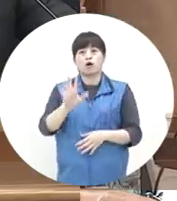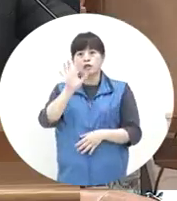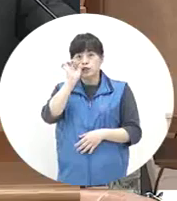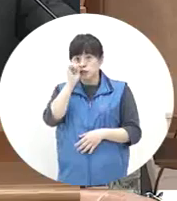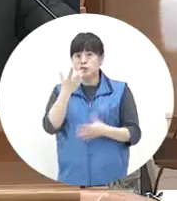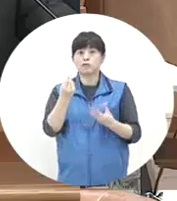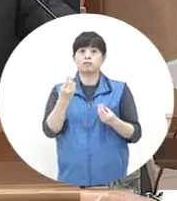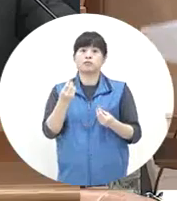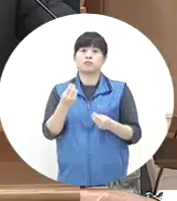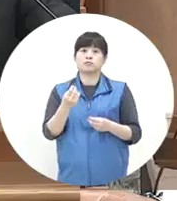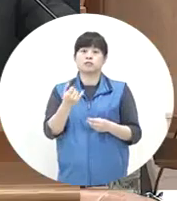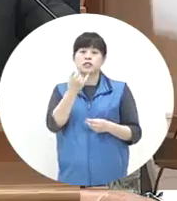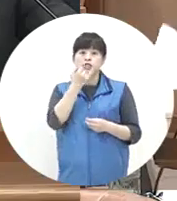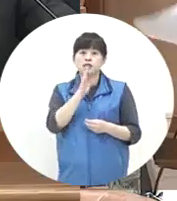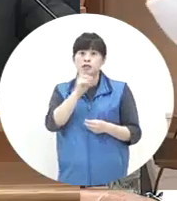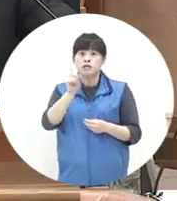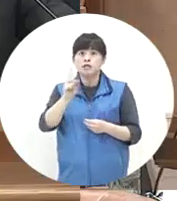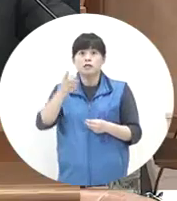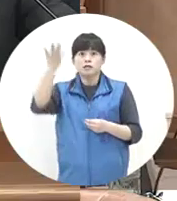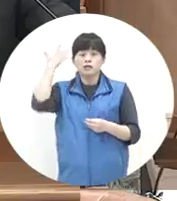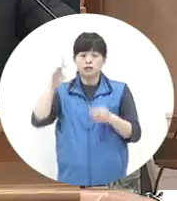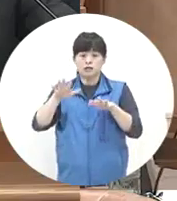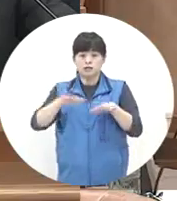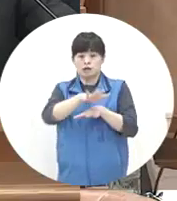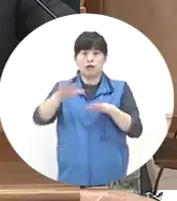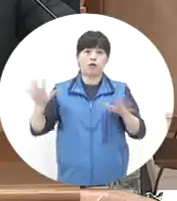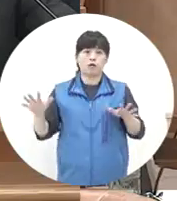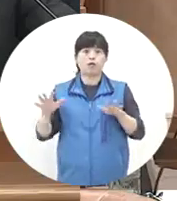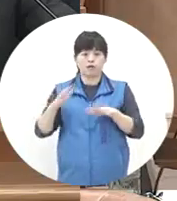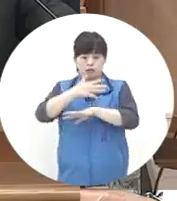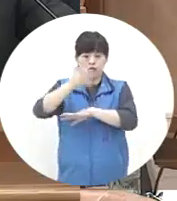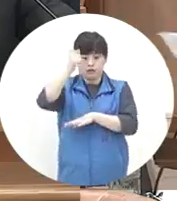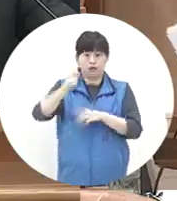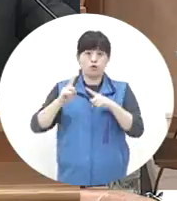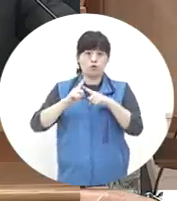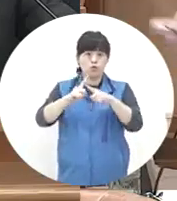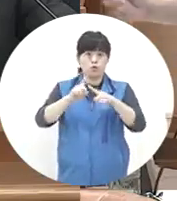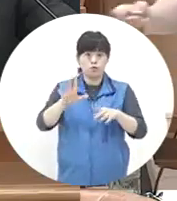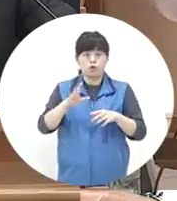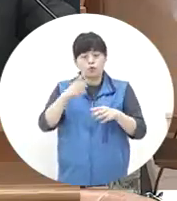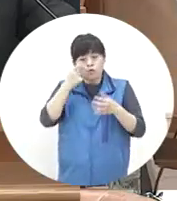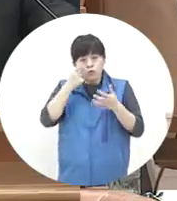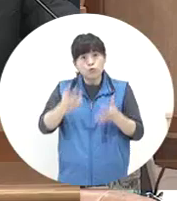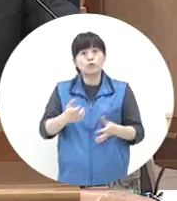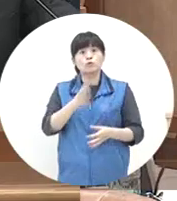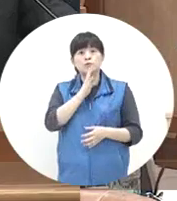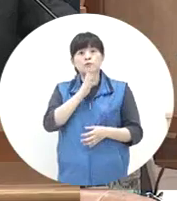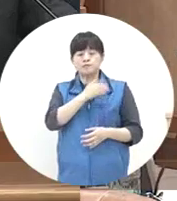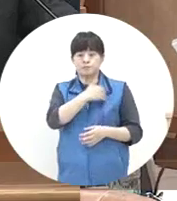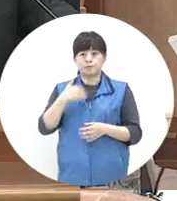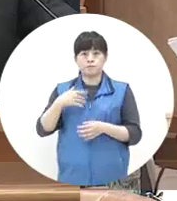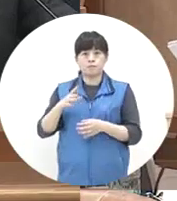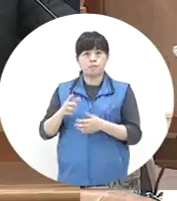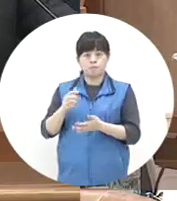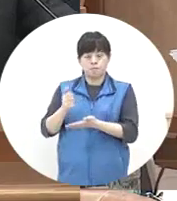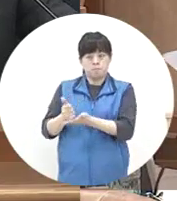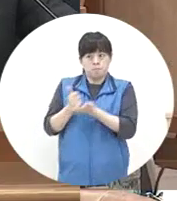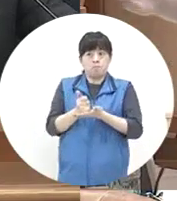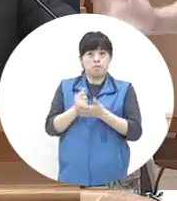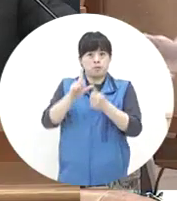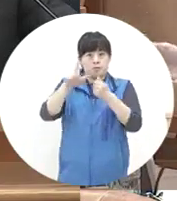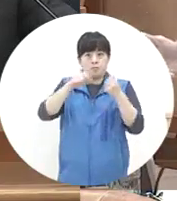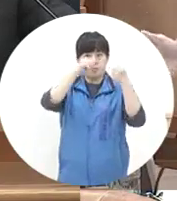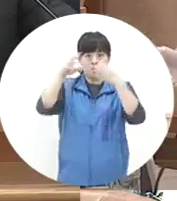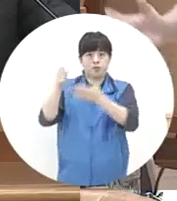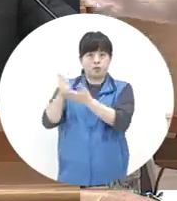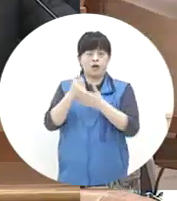但是至少那时候现场都有到。哦，而且他也非常重视说，哎、欸，能够把这个争取到、啊。所以我